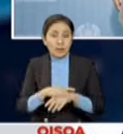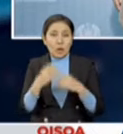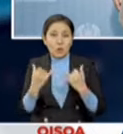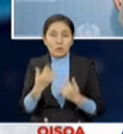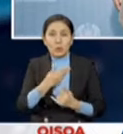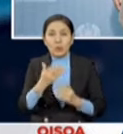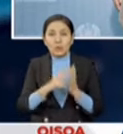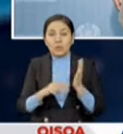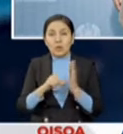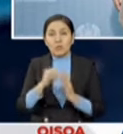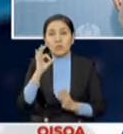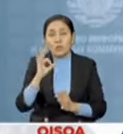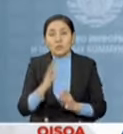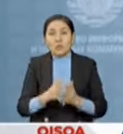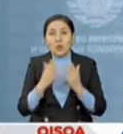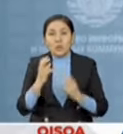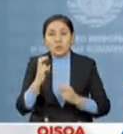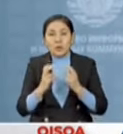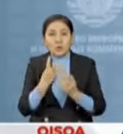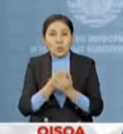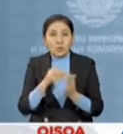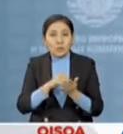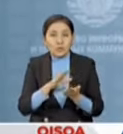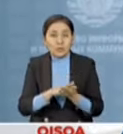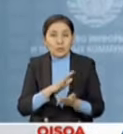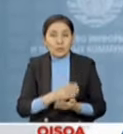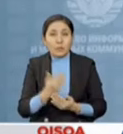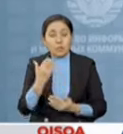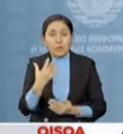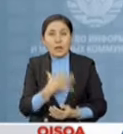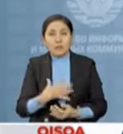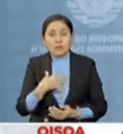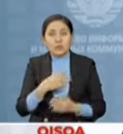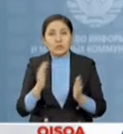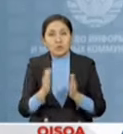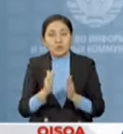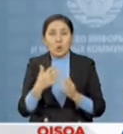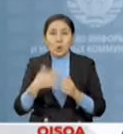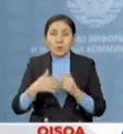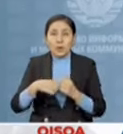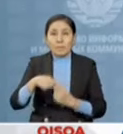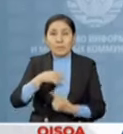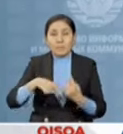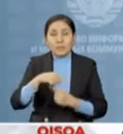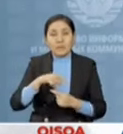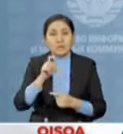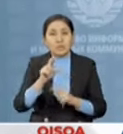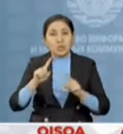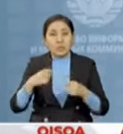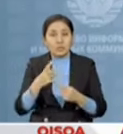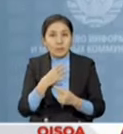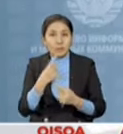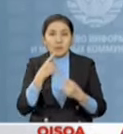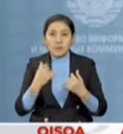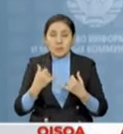Hozirda ularning 86%dan ko'proq sanoatda o'zlashtirilgan. Bunda asosan kichik va o'rta biznes vakillari jalb etilgan bo'lib, sement,